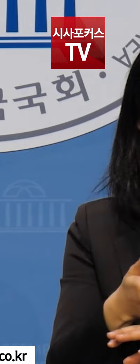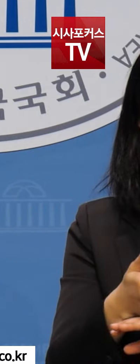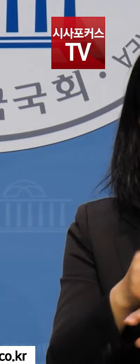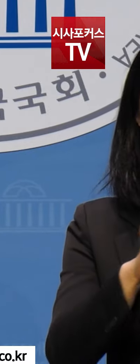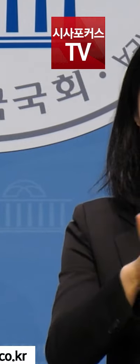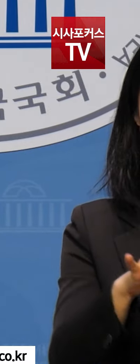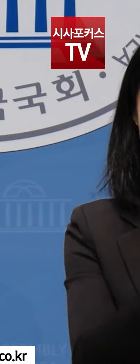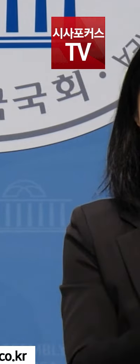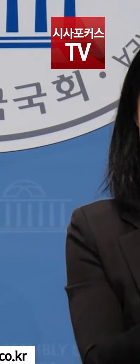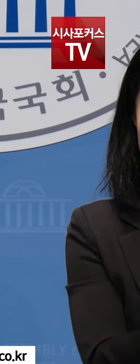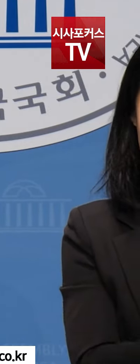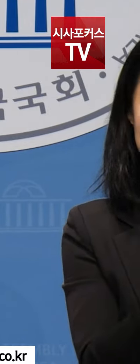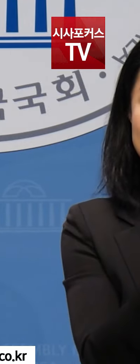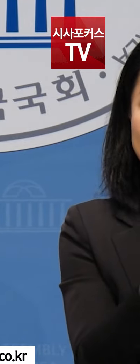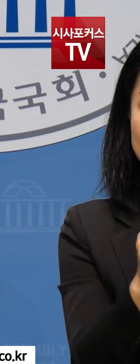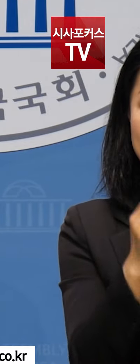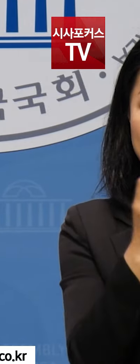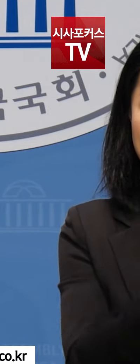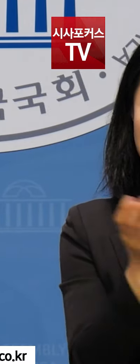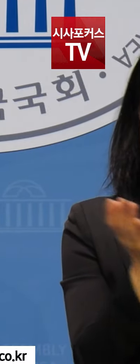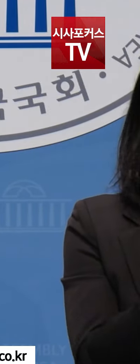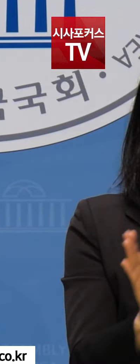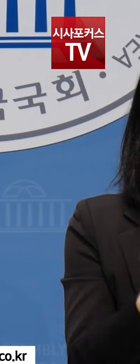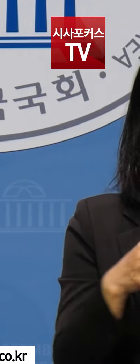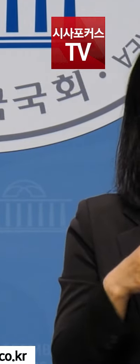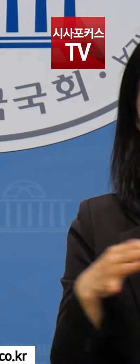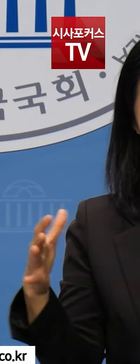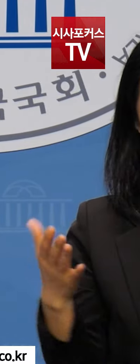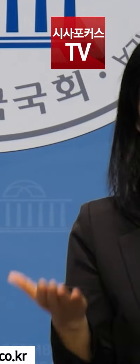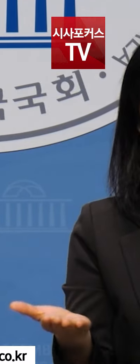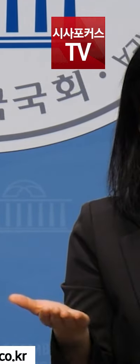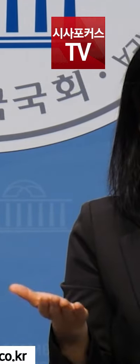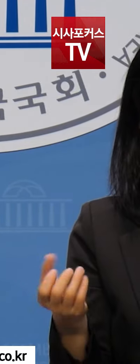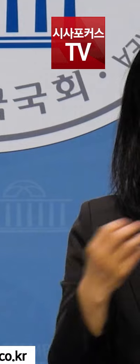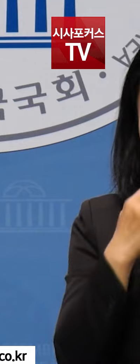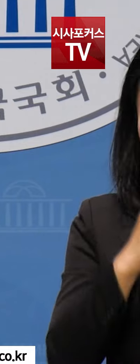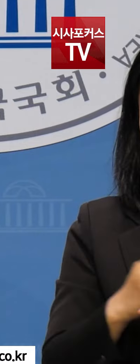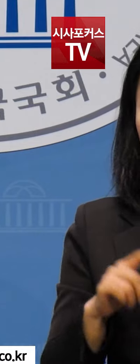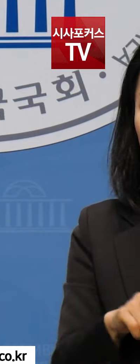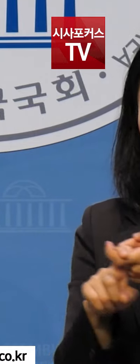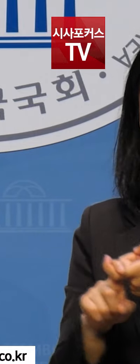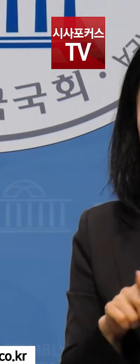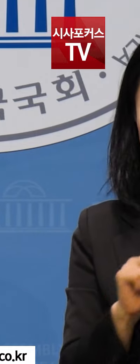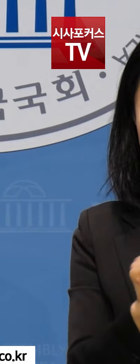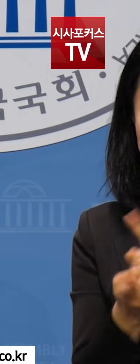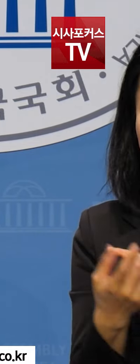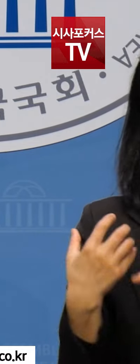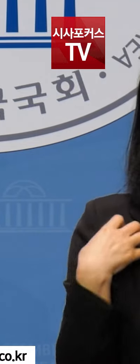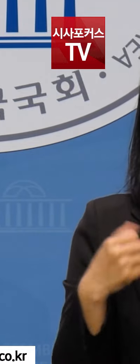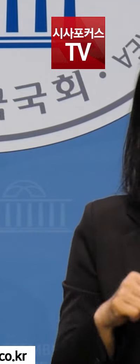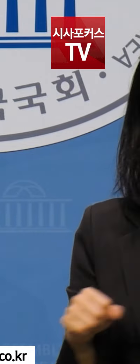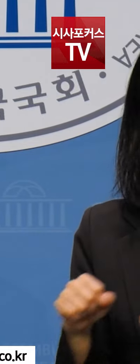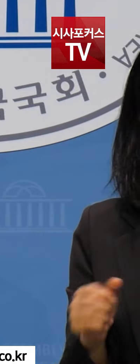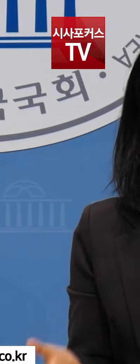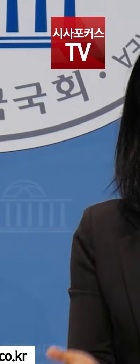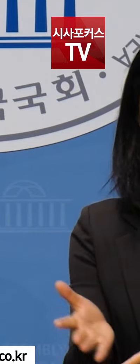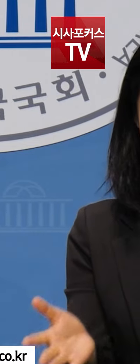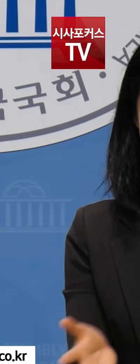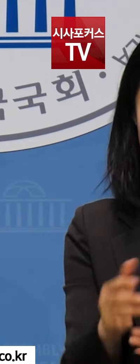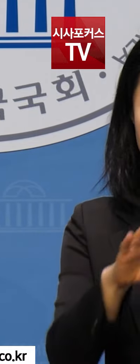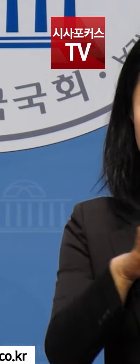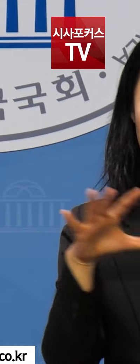방통위 2인 체제 합법성 여부와 무관하며 민노총 언론노조를 대리인으로 내세워